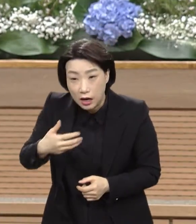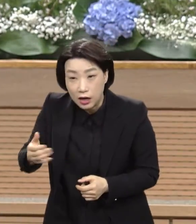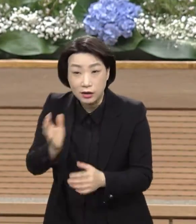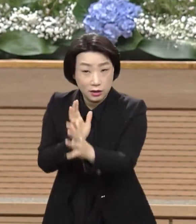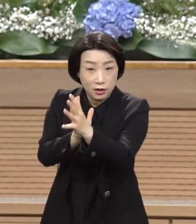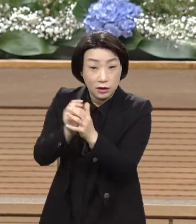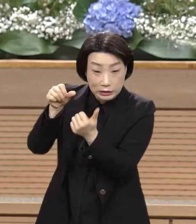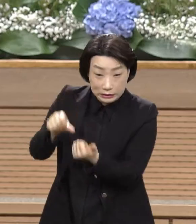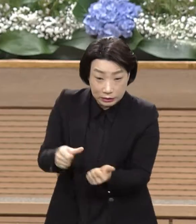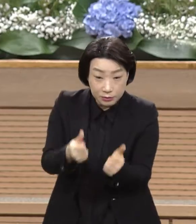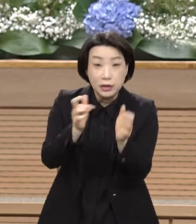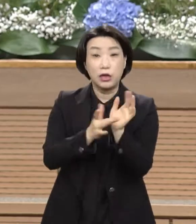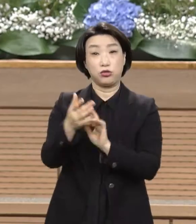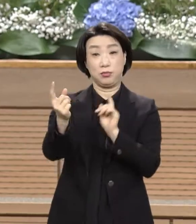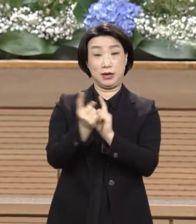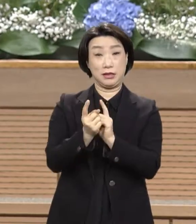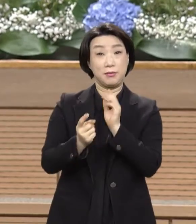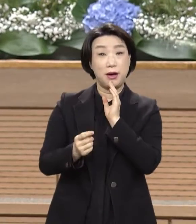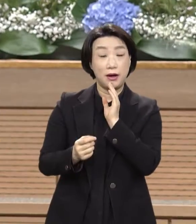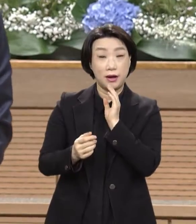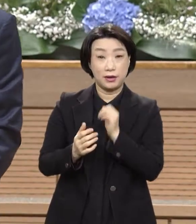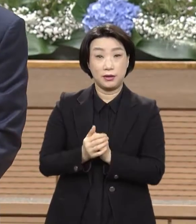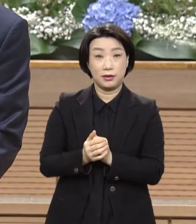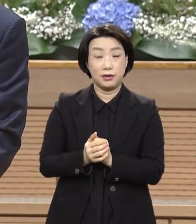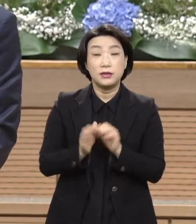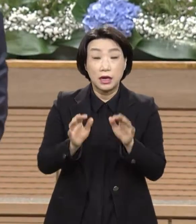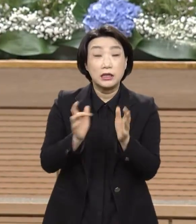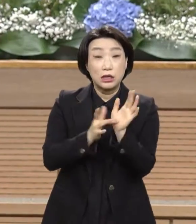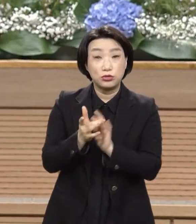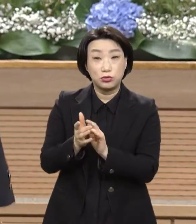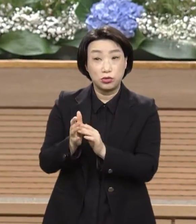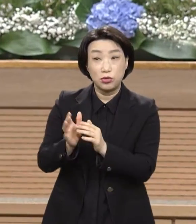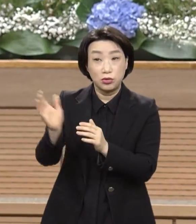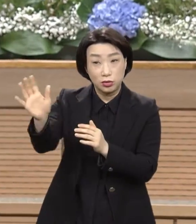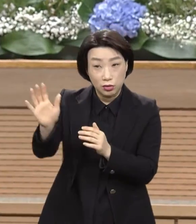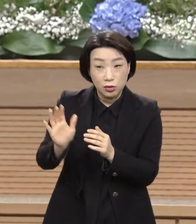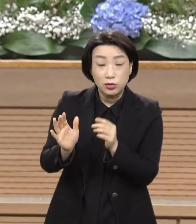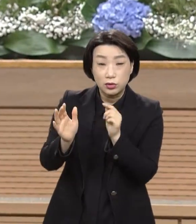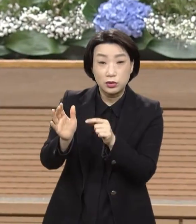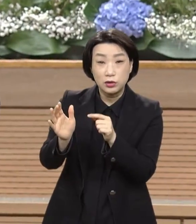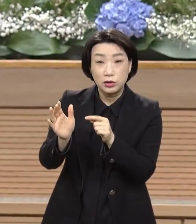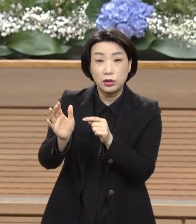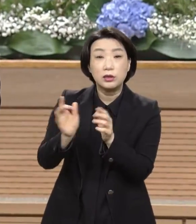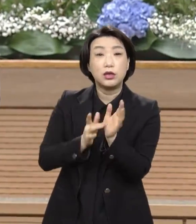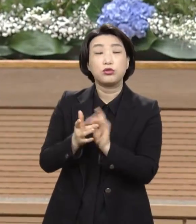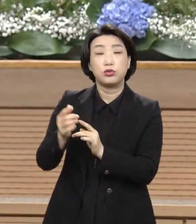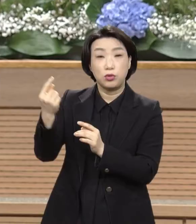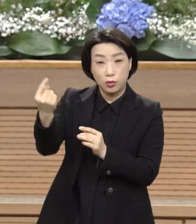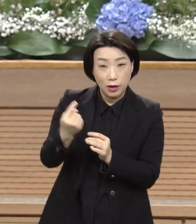만나요. 예수님도 침례를 받아요. 왜 받느냐?